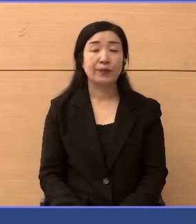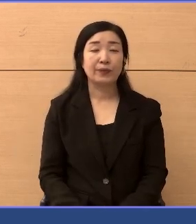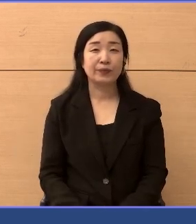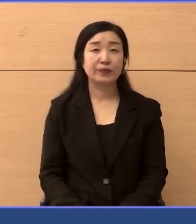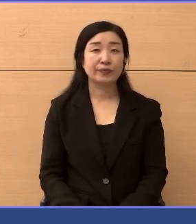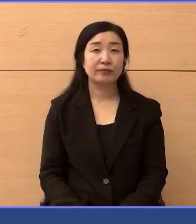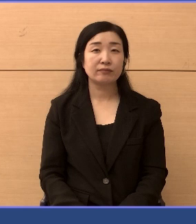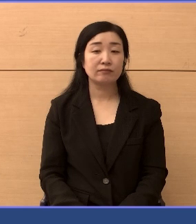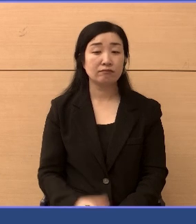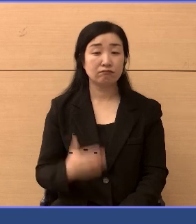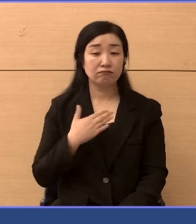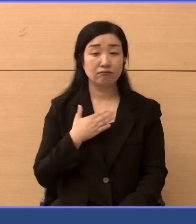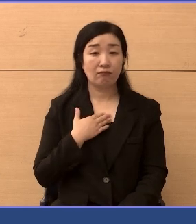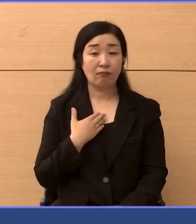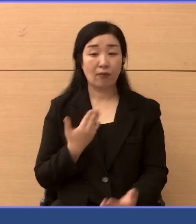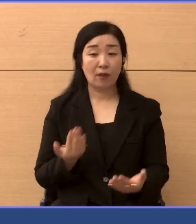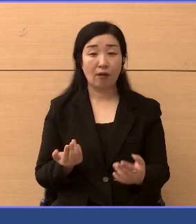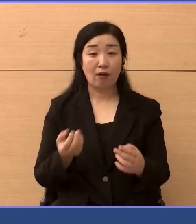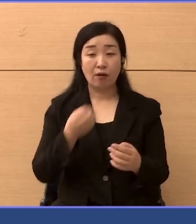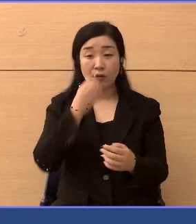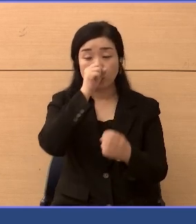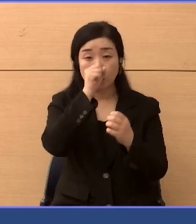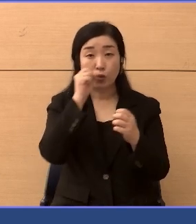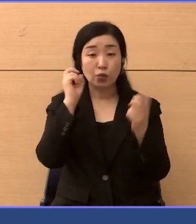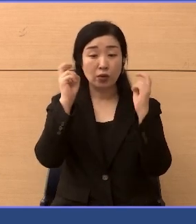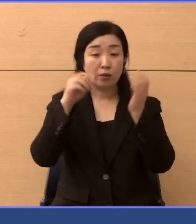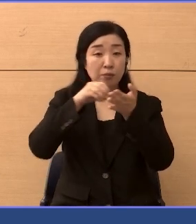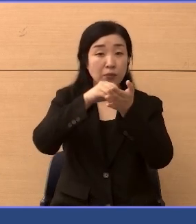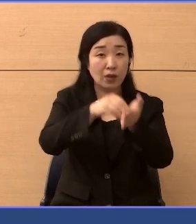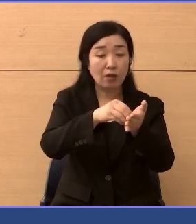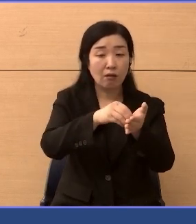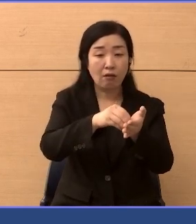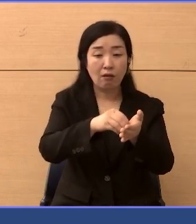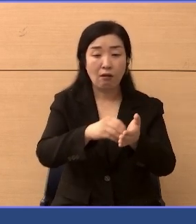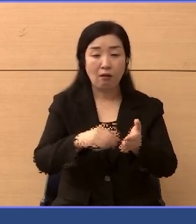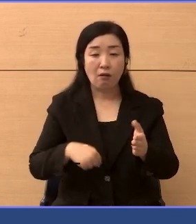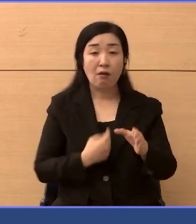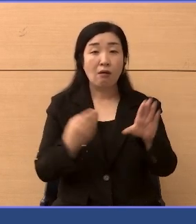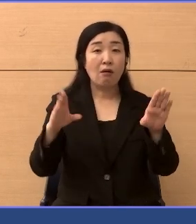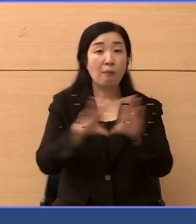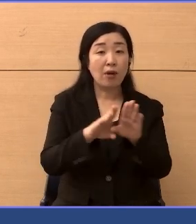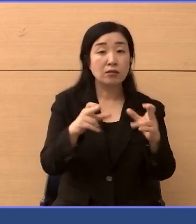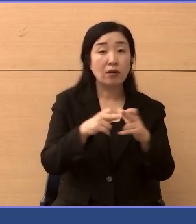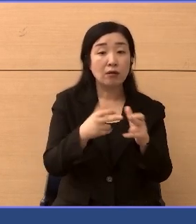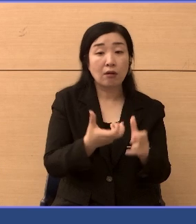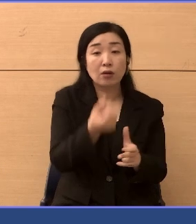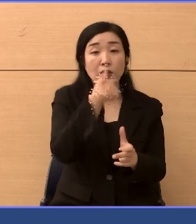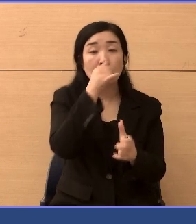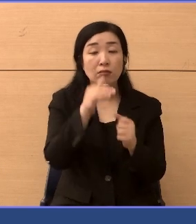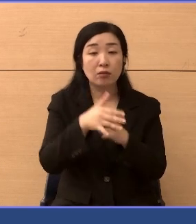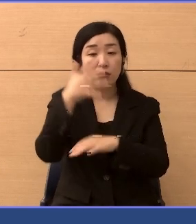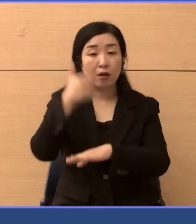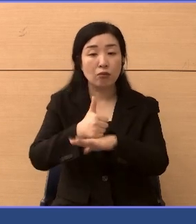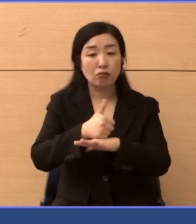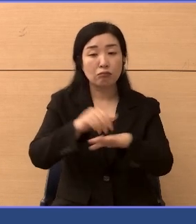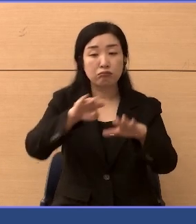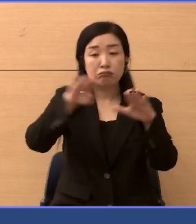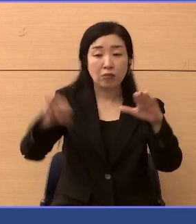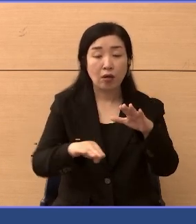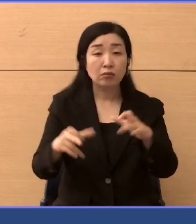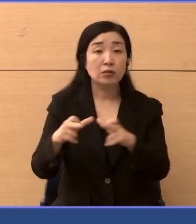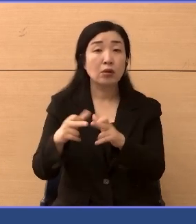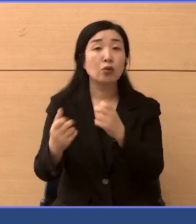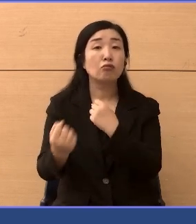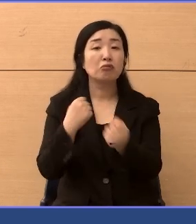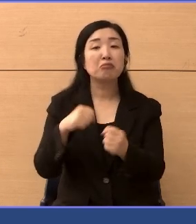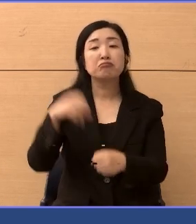achieving. 주어진 And 일자리가 ASD need to 환자가 work 할 in 수 있는 ensuring 것보다 that 훨씬 the 더 individual 낮은 with 일자리임에도 ASD has 불구하고